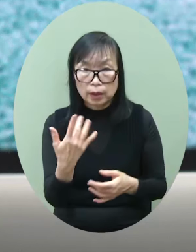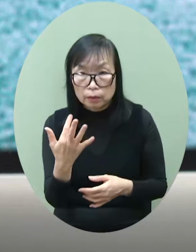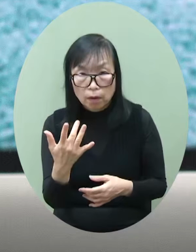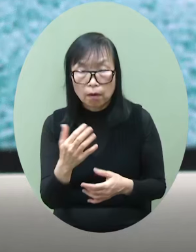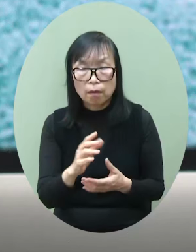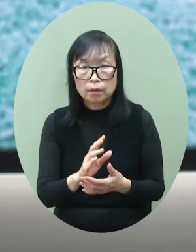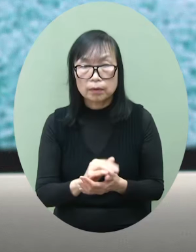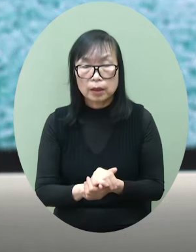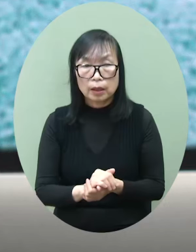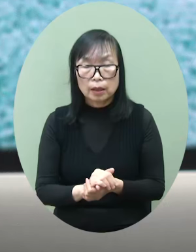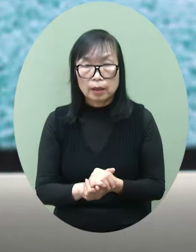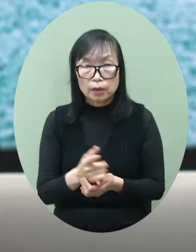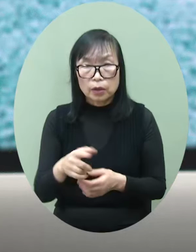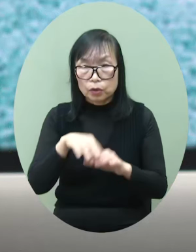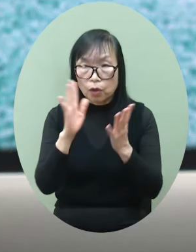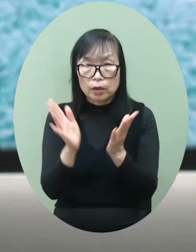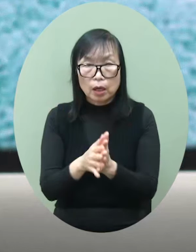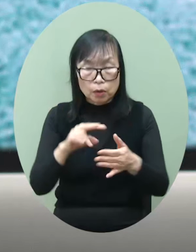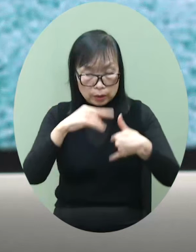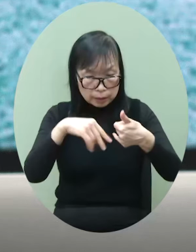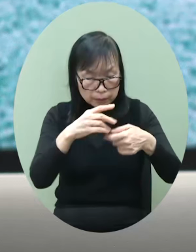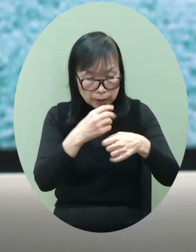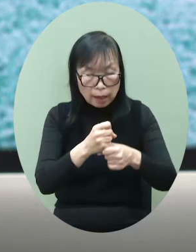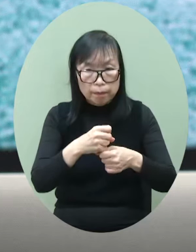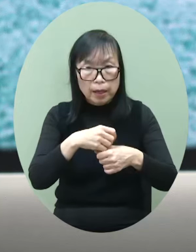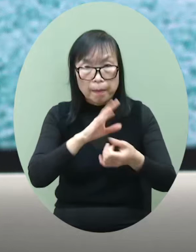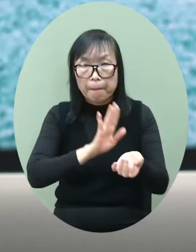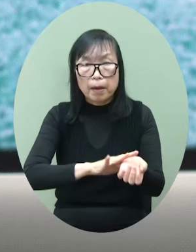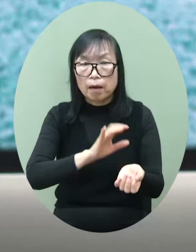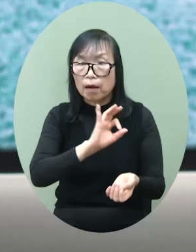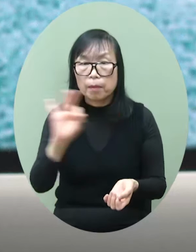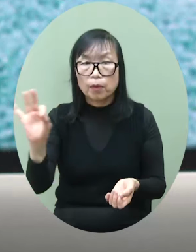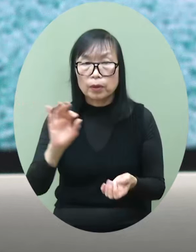所有檢測都回來都是陰性的